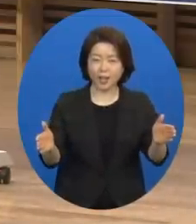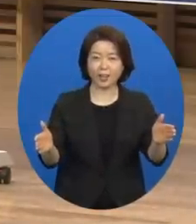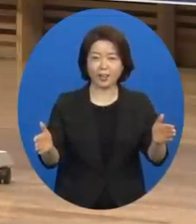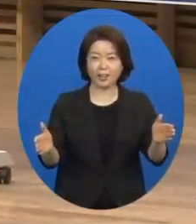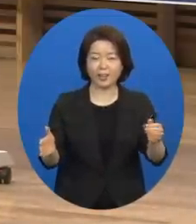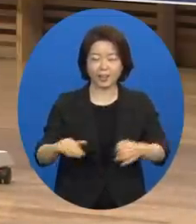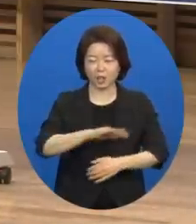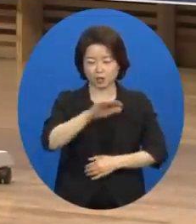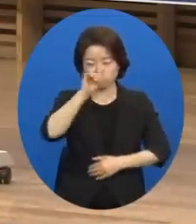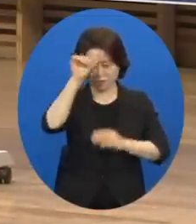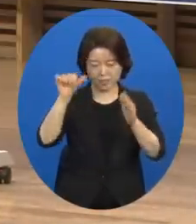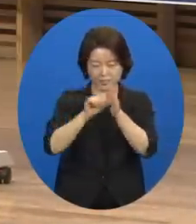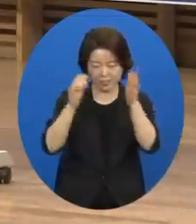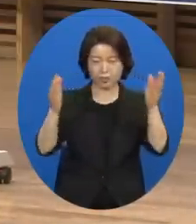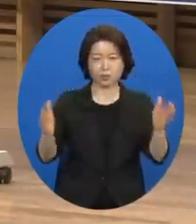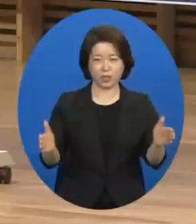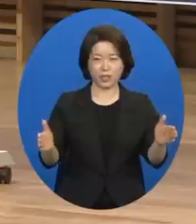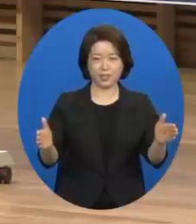우리 생애